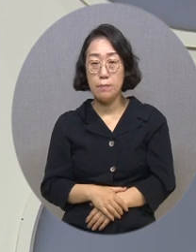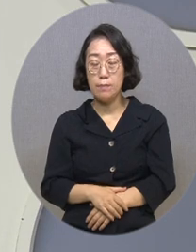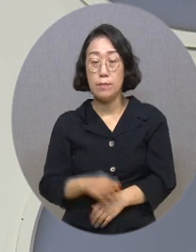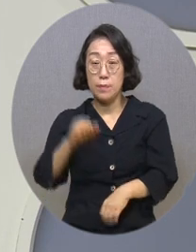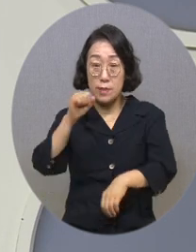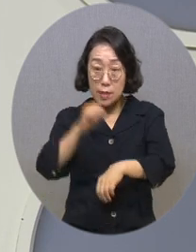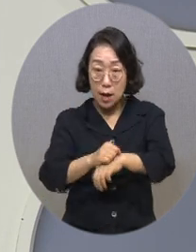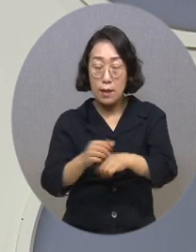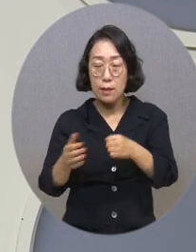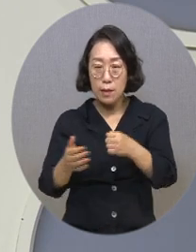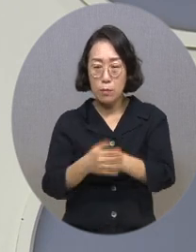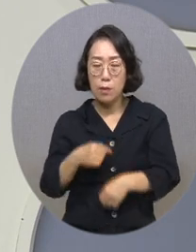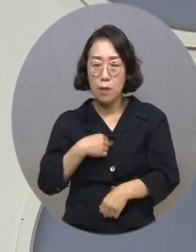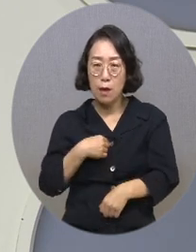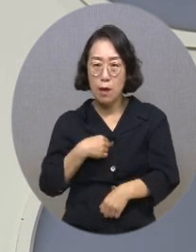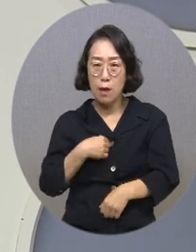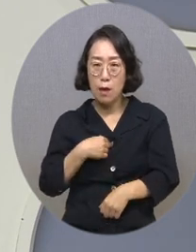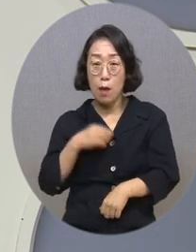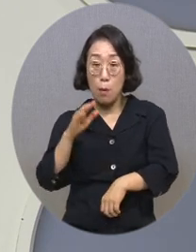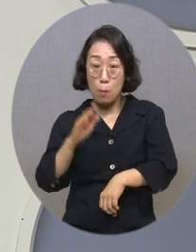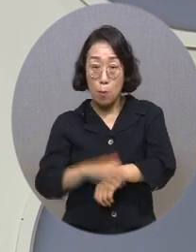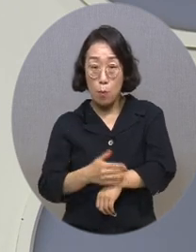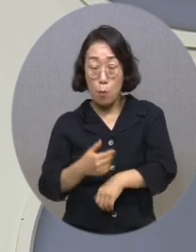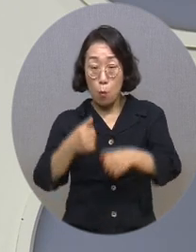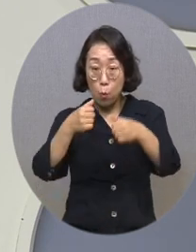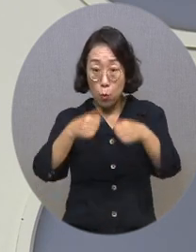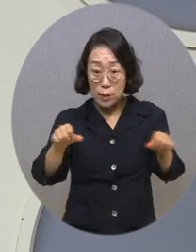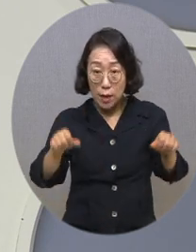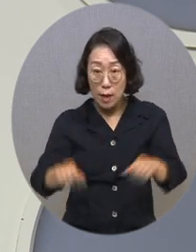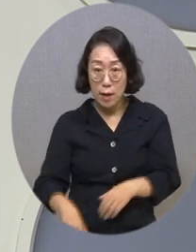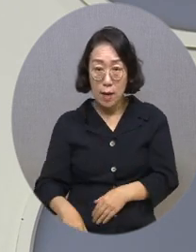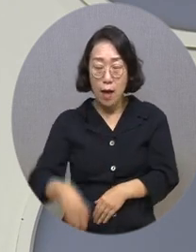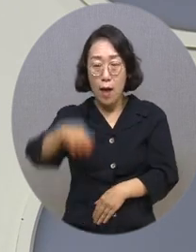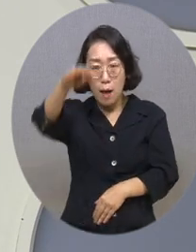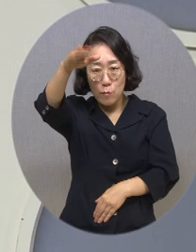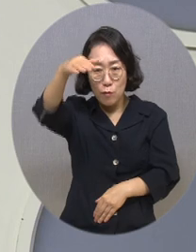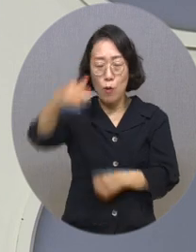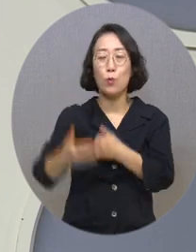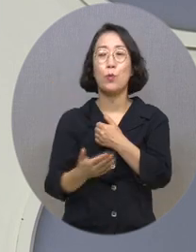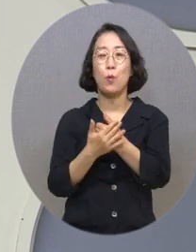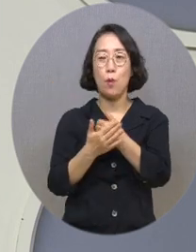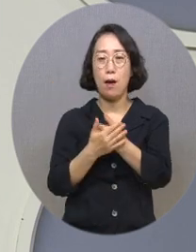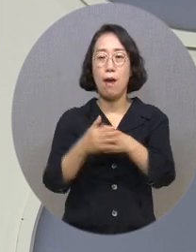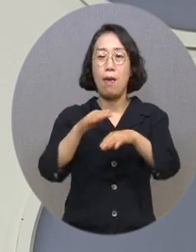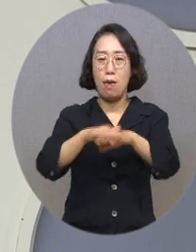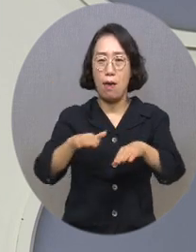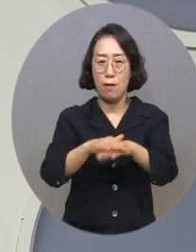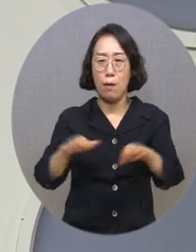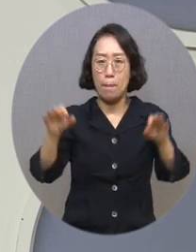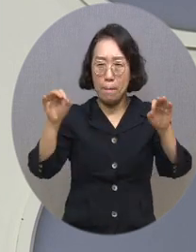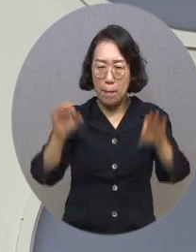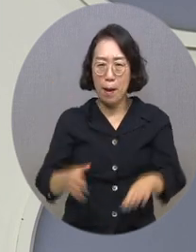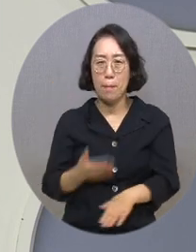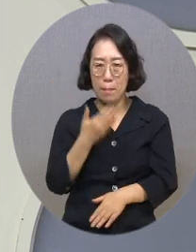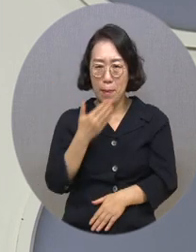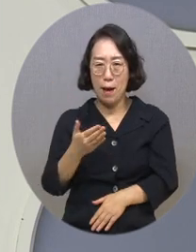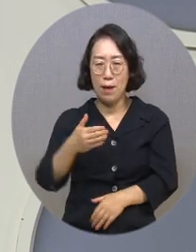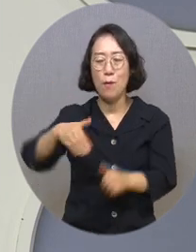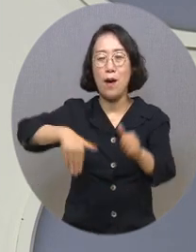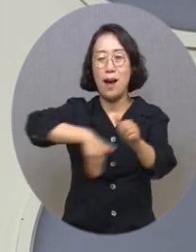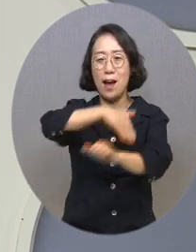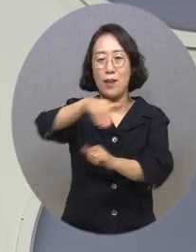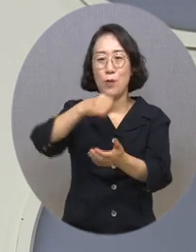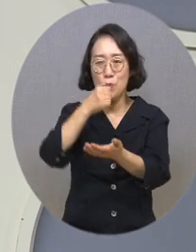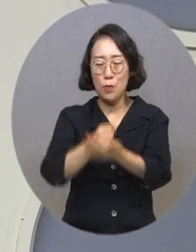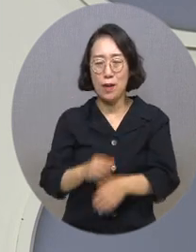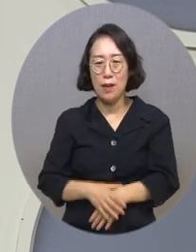박사라 제가 고장 나거나 뭐 하나 그러면 다 해결해 주니까 조건이 넘어진 거예요. 그래서 무슨 일